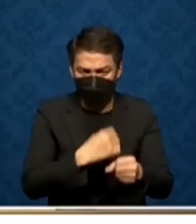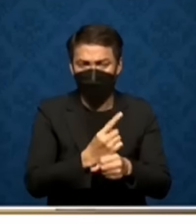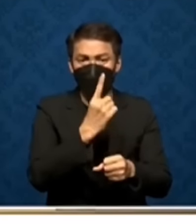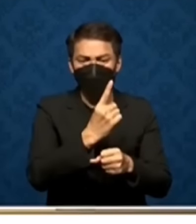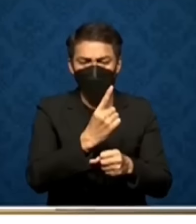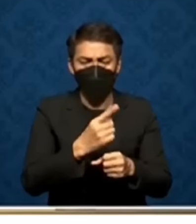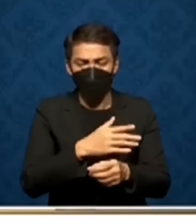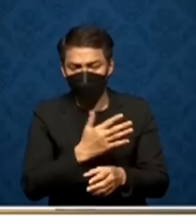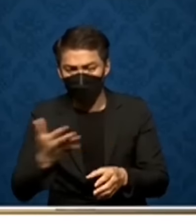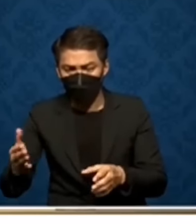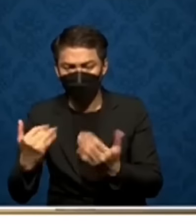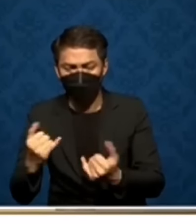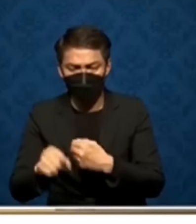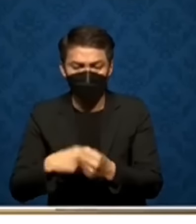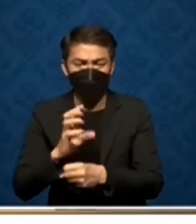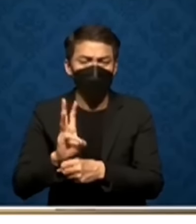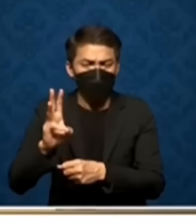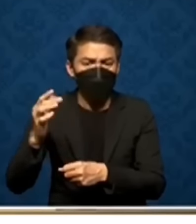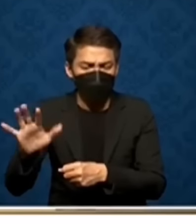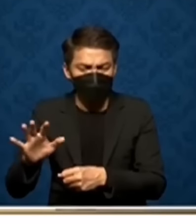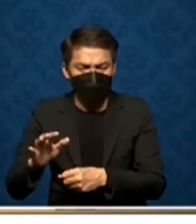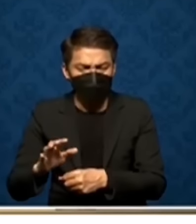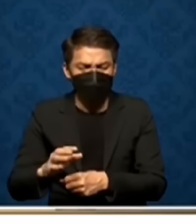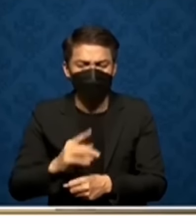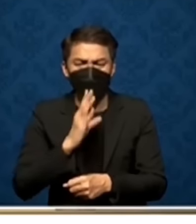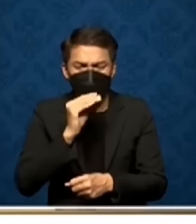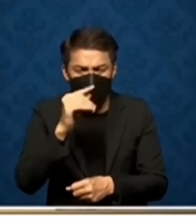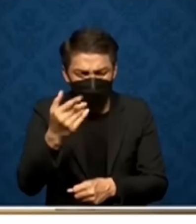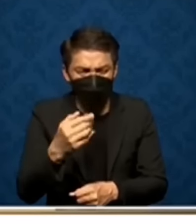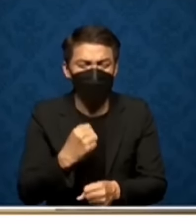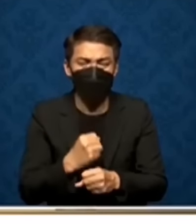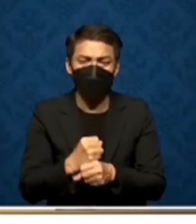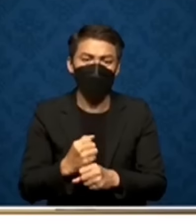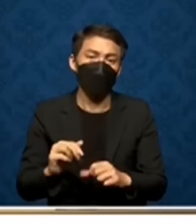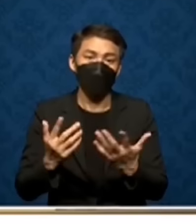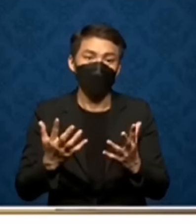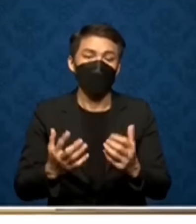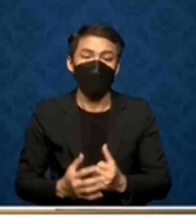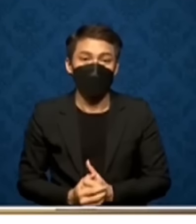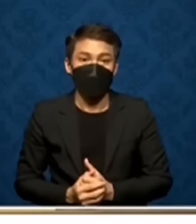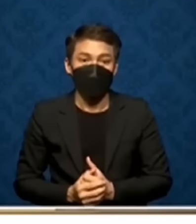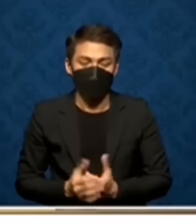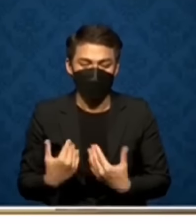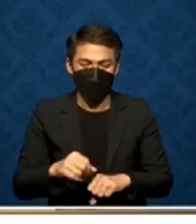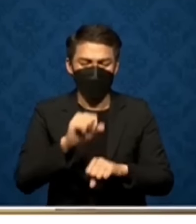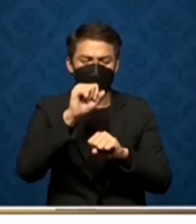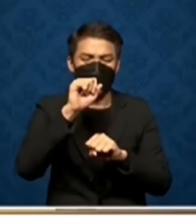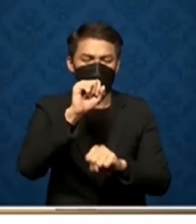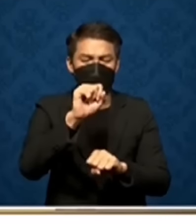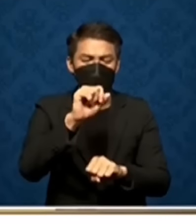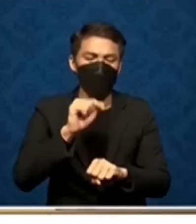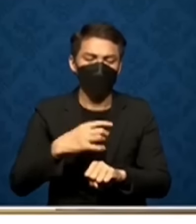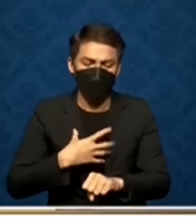6ปีท่านนายกรับปากยังไม่ทําแล้วในวันแมปท่านนายกสิ่งที่ประกาศมาผมอยาก